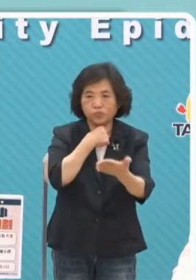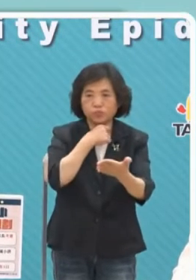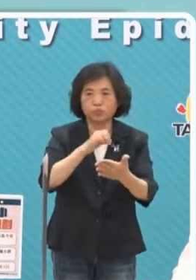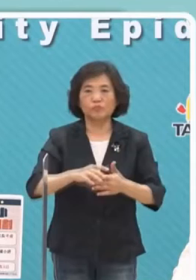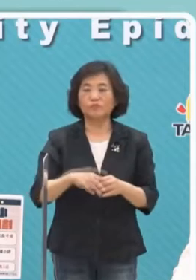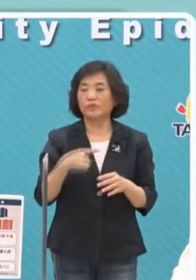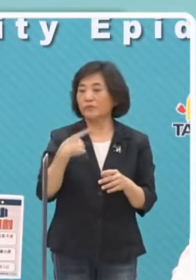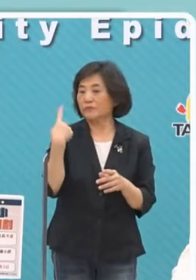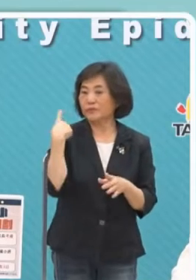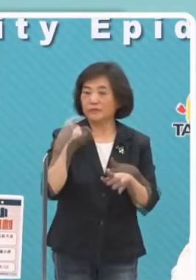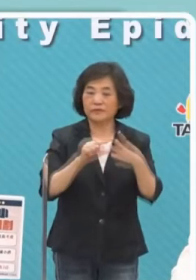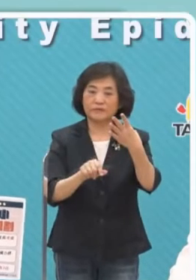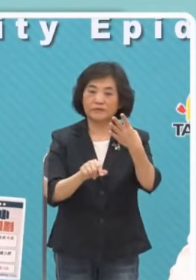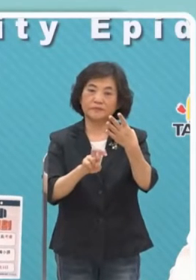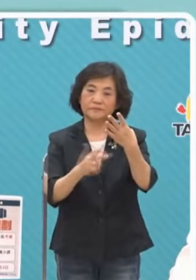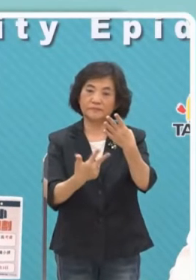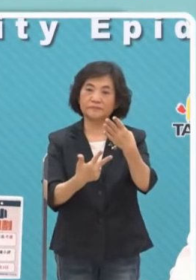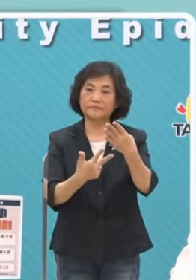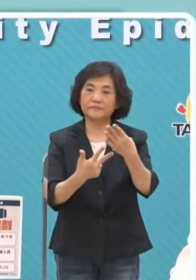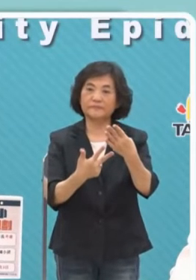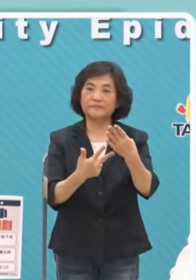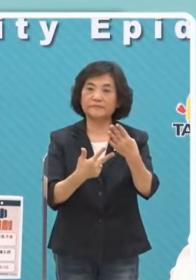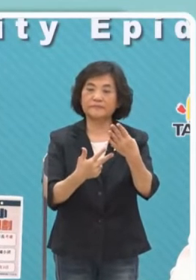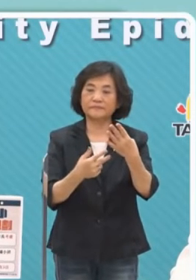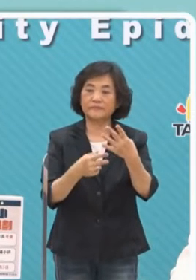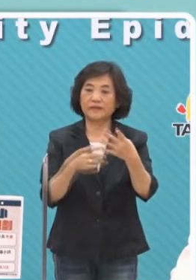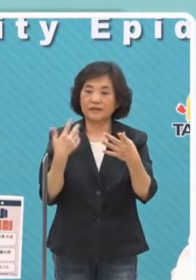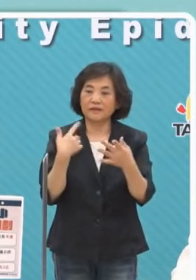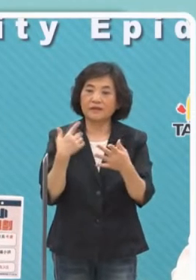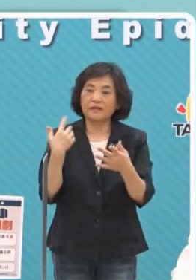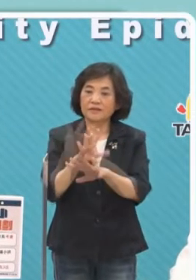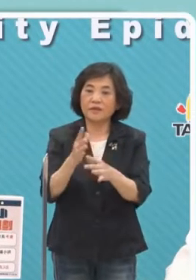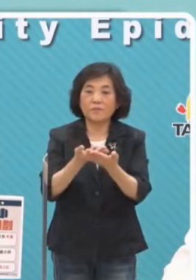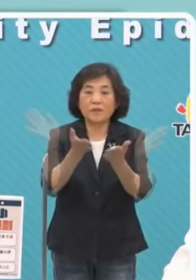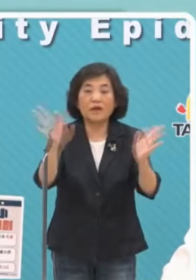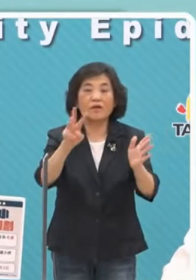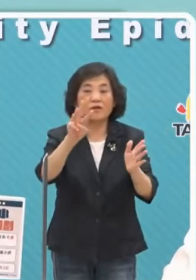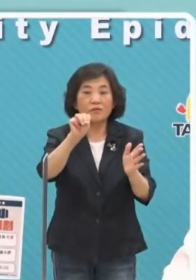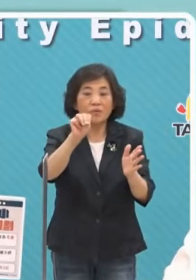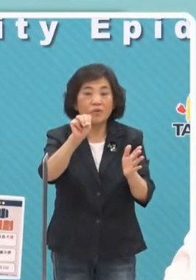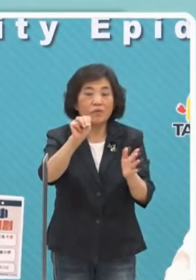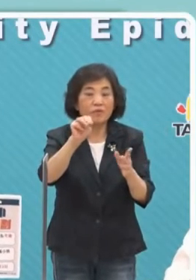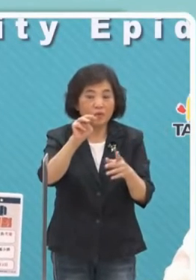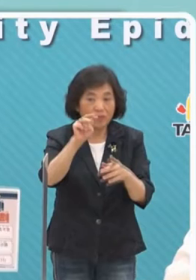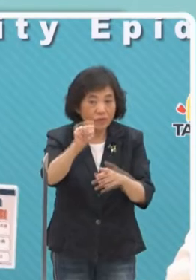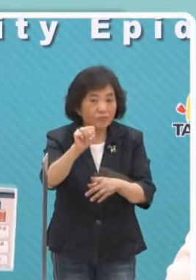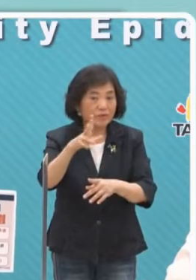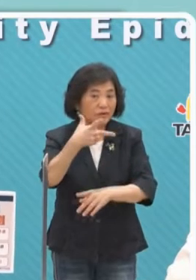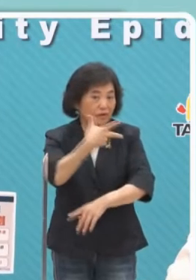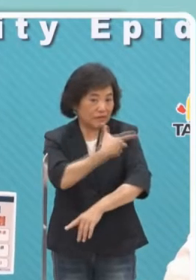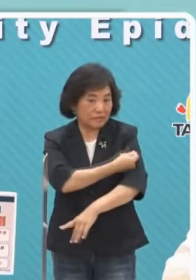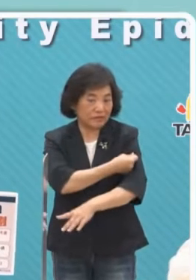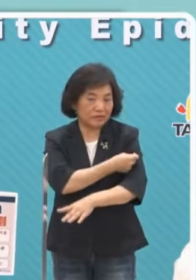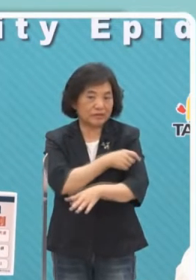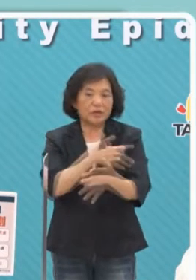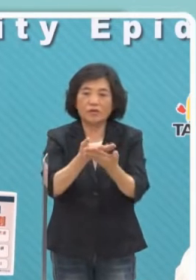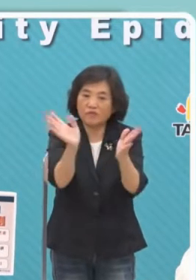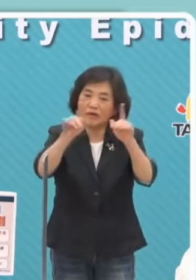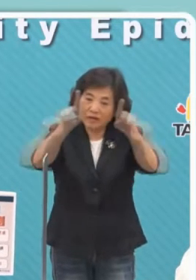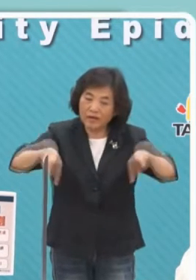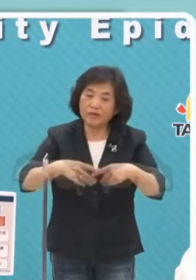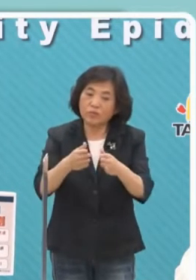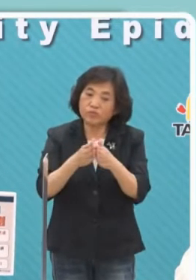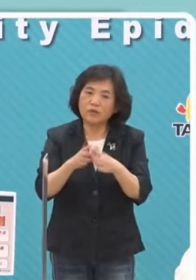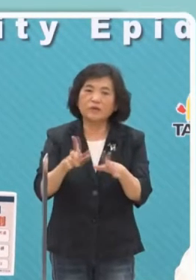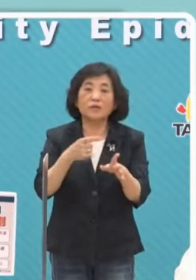天4月27日那已经发放了这个莫德纳疫苗的接种须知以及